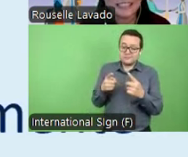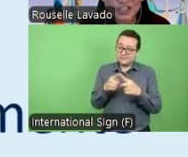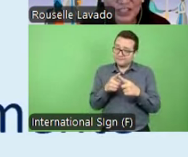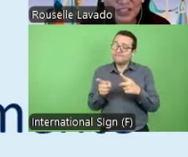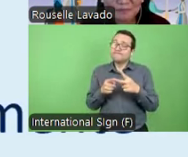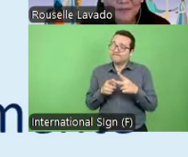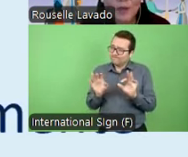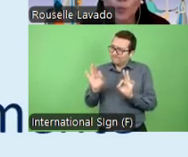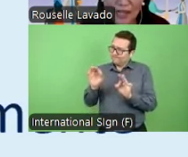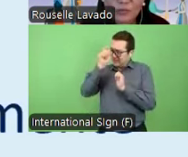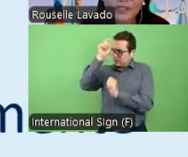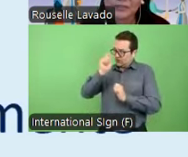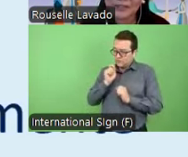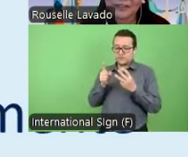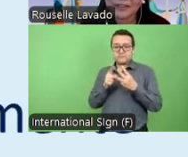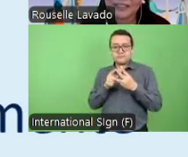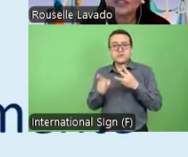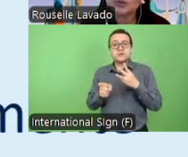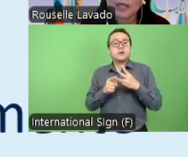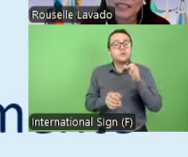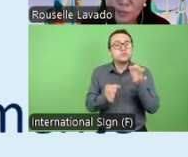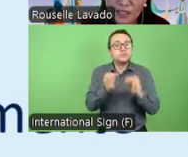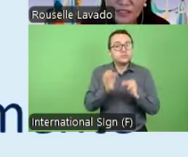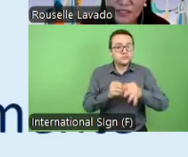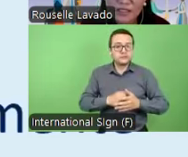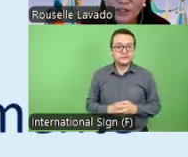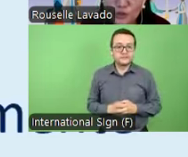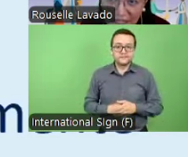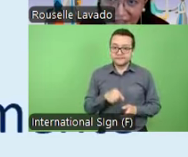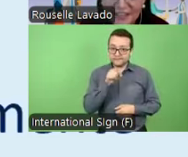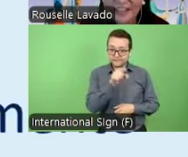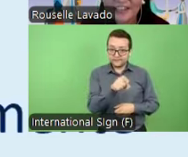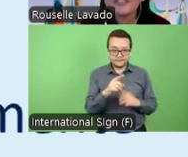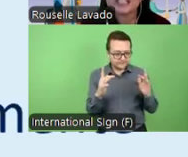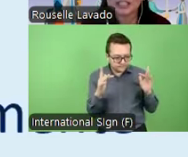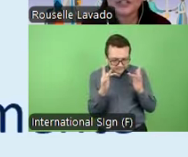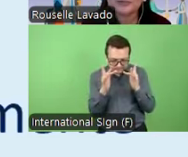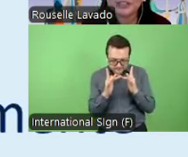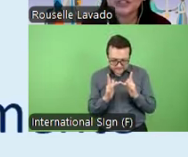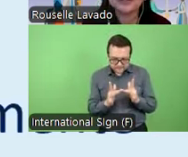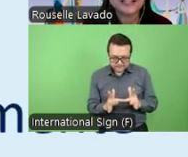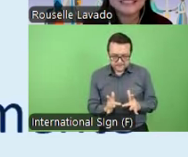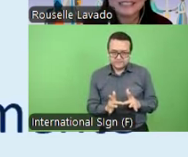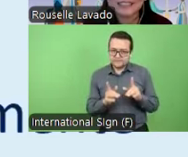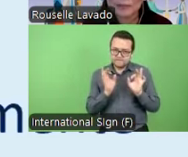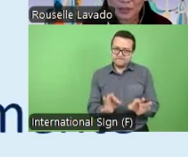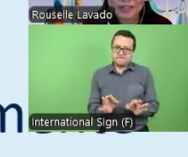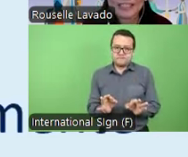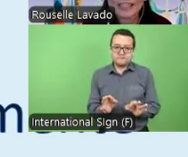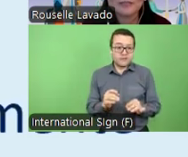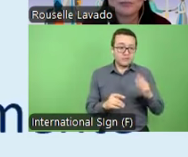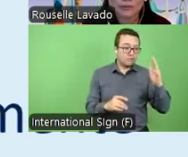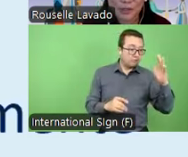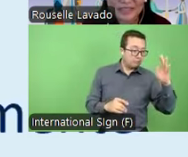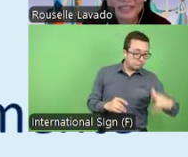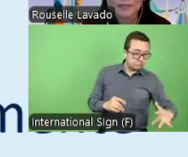essentiel de surveiller les besoins non satisfaits et d'assurer une protection financière. Ensemble, ils nous donnent une image plus